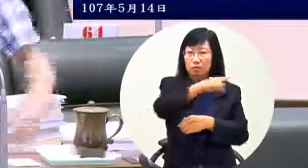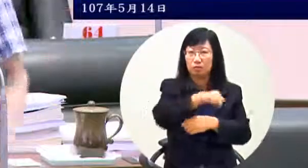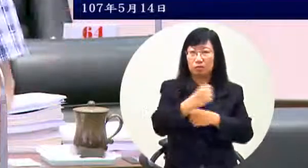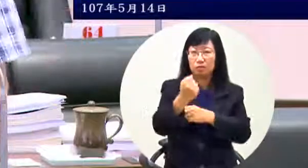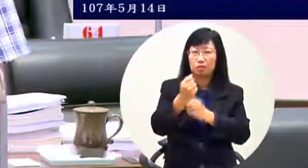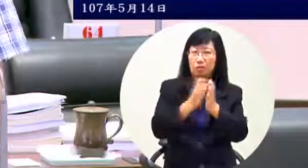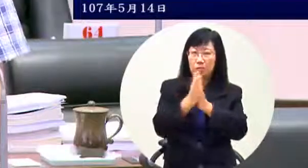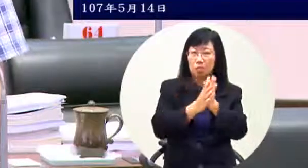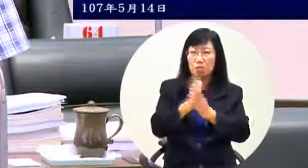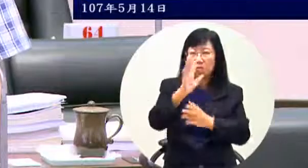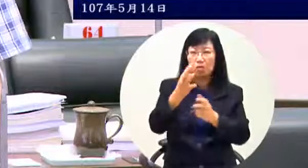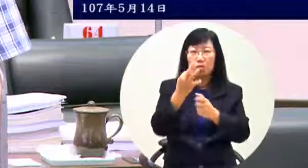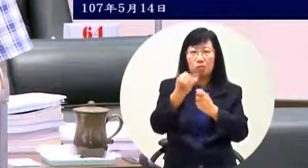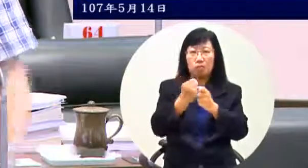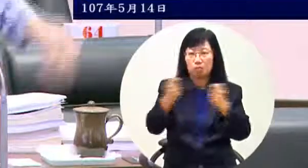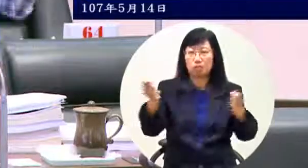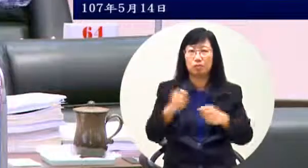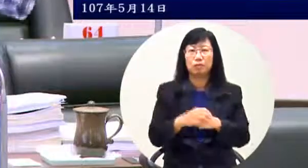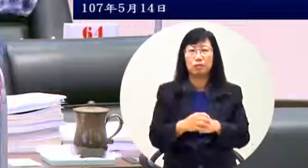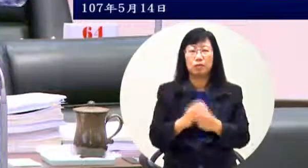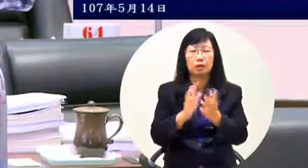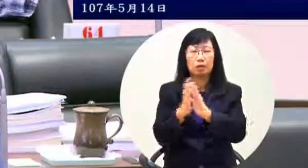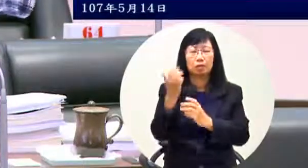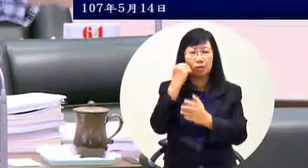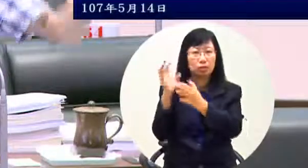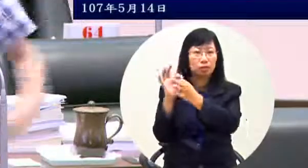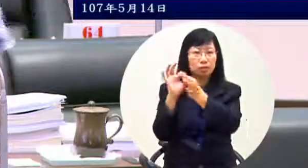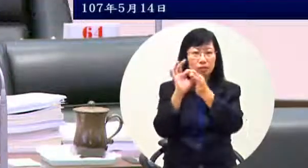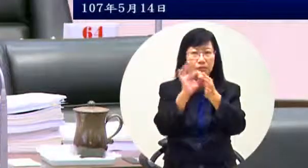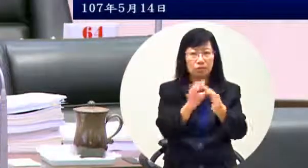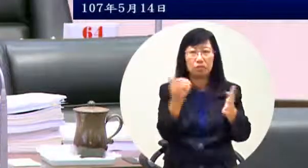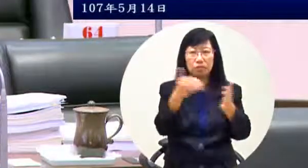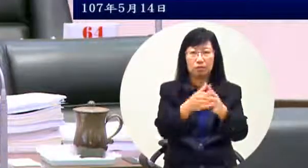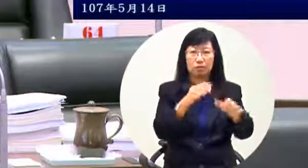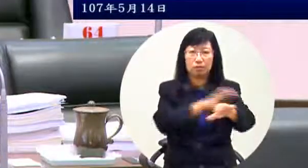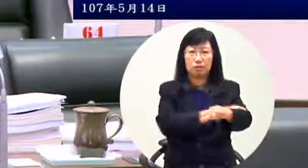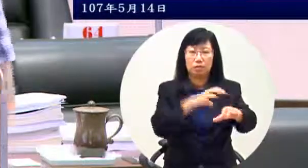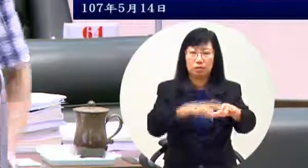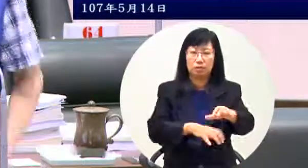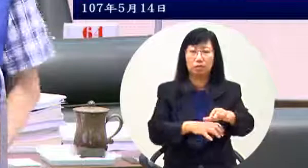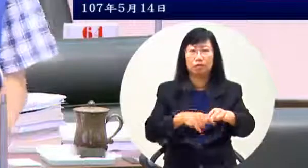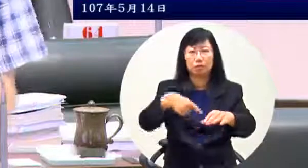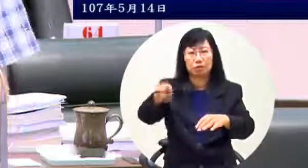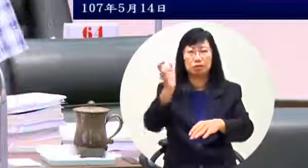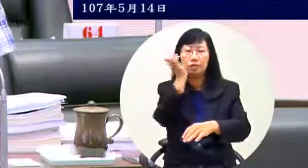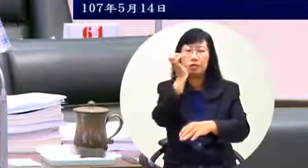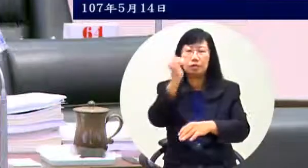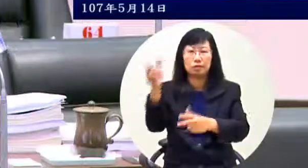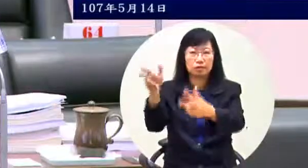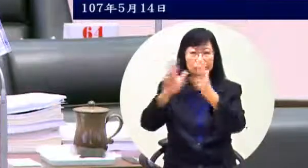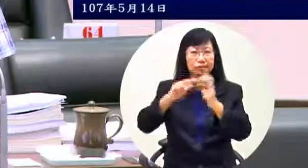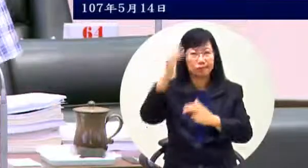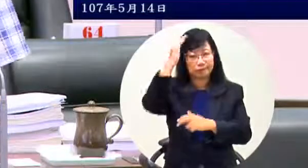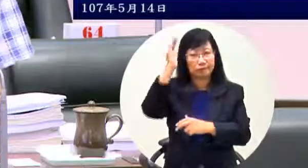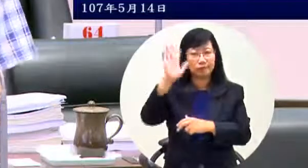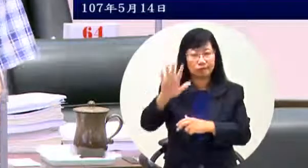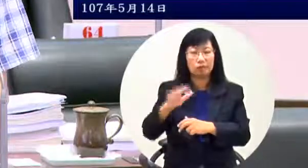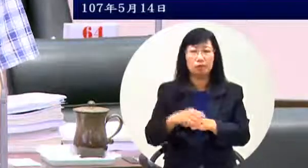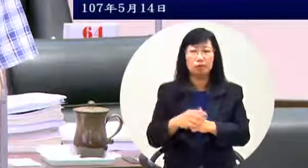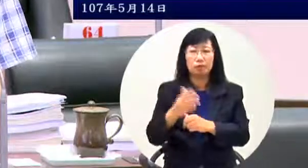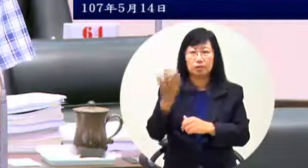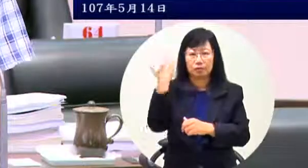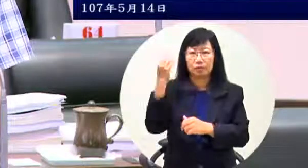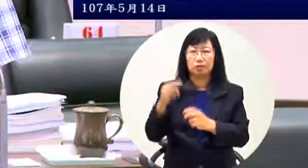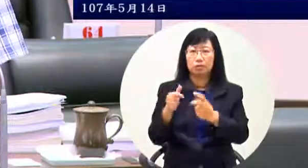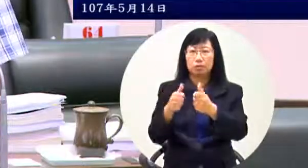有的都延伸不要只有到我们的左营，到我们的冈山桥头。哦，那时候跟李碧贤立委，安朱瑶的用一个